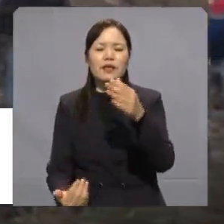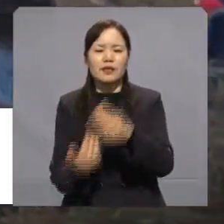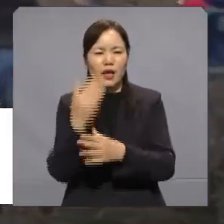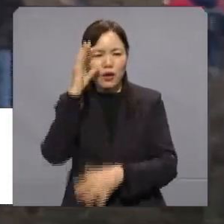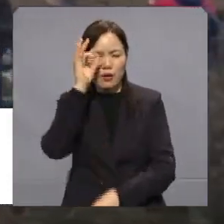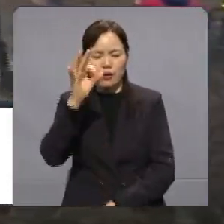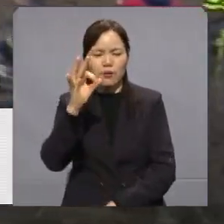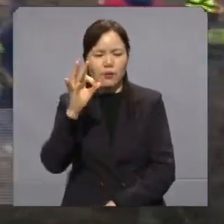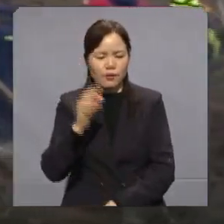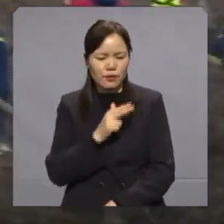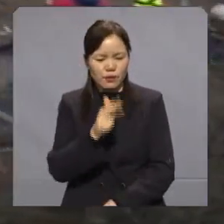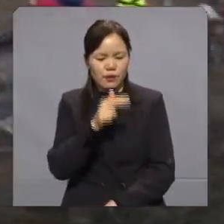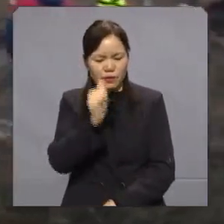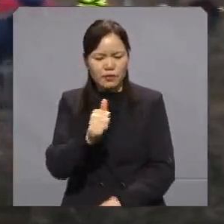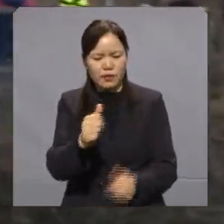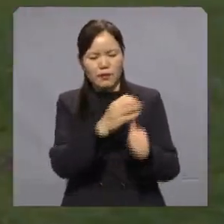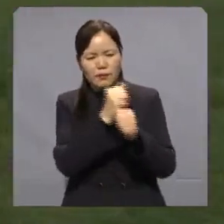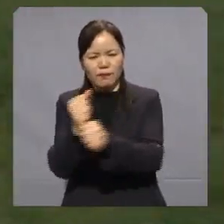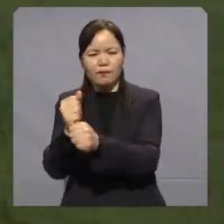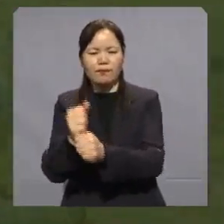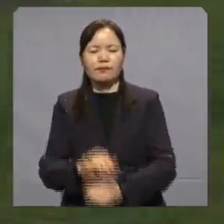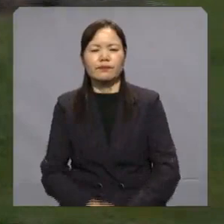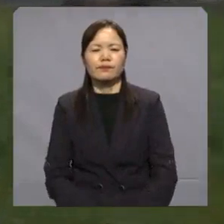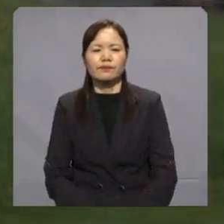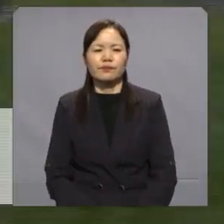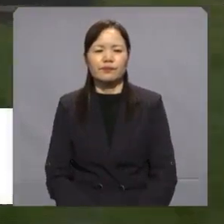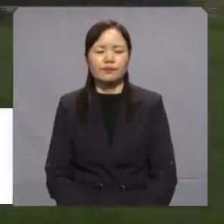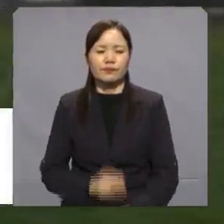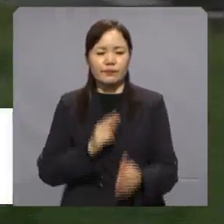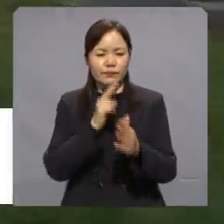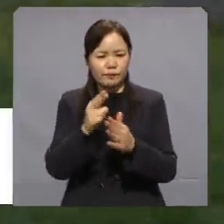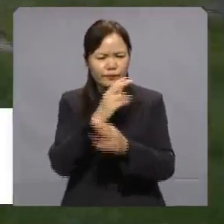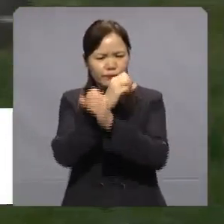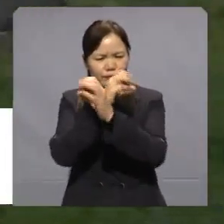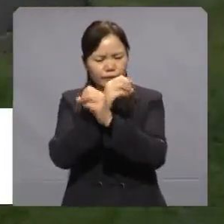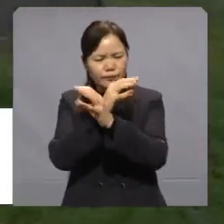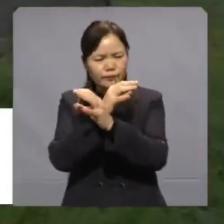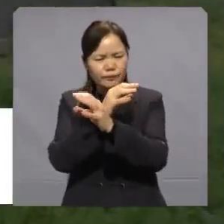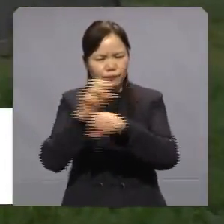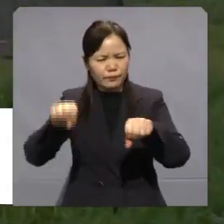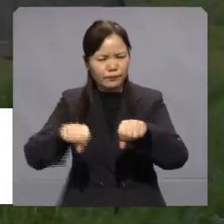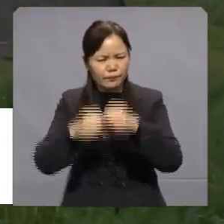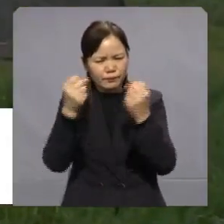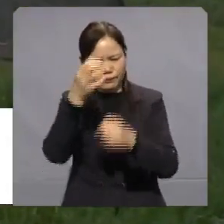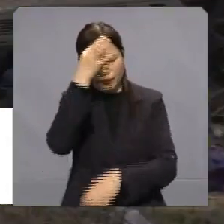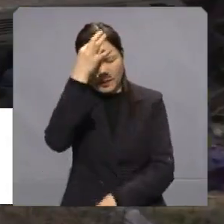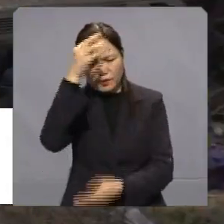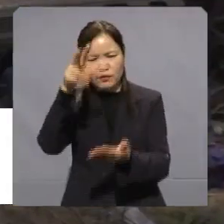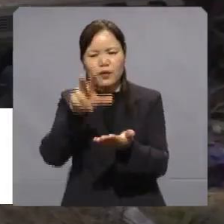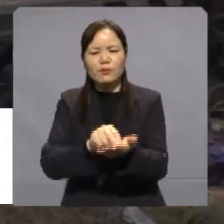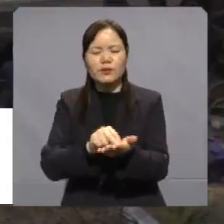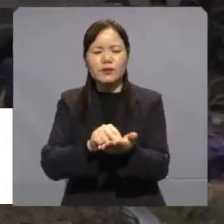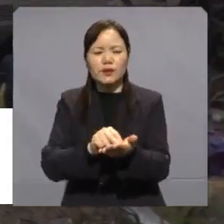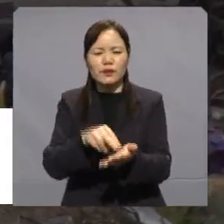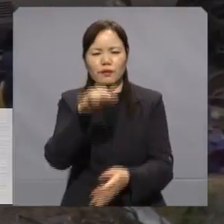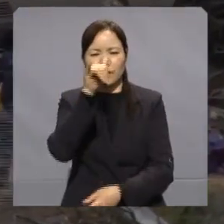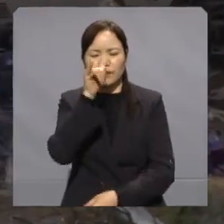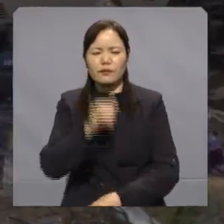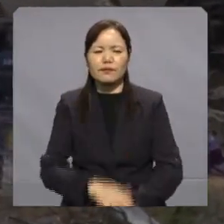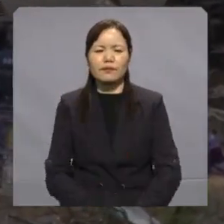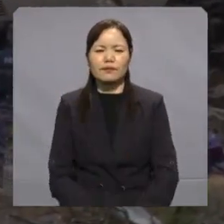보고 역장을 체포했습니다. 철도 신호기가 작동하지 않은 기술적 결함에도 무게가